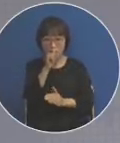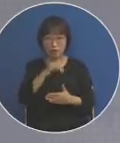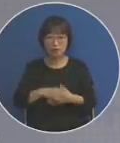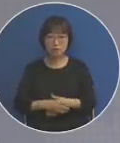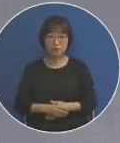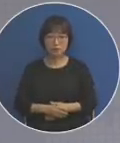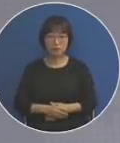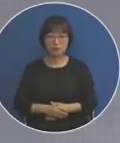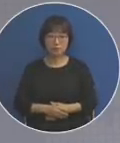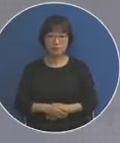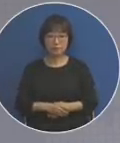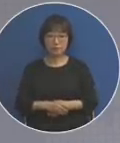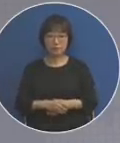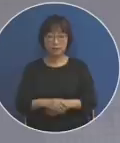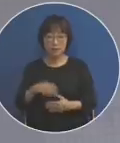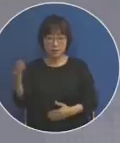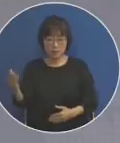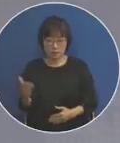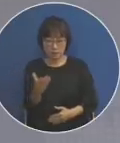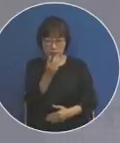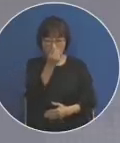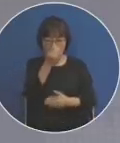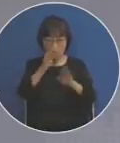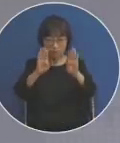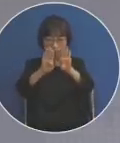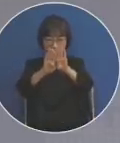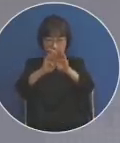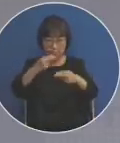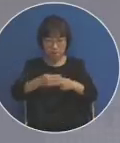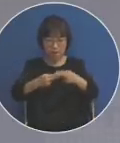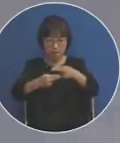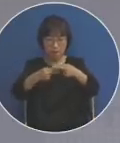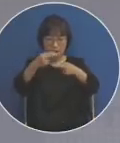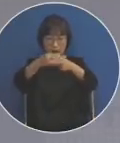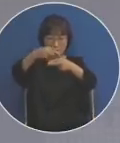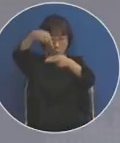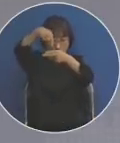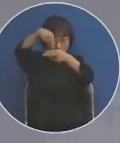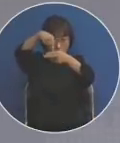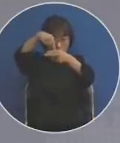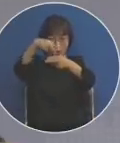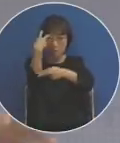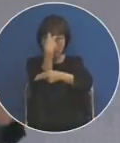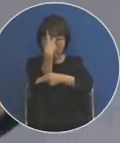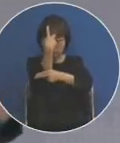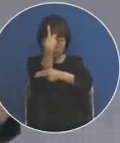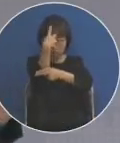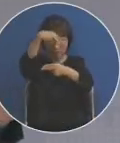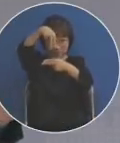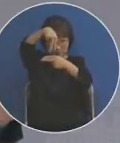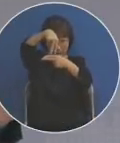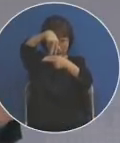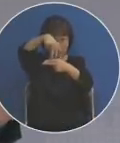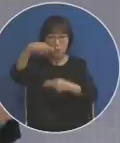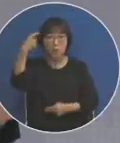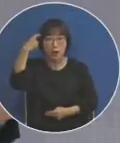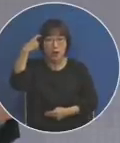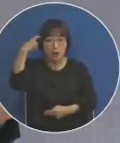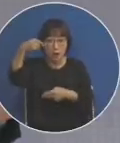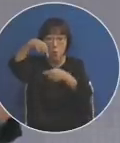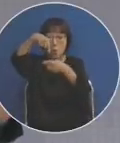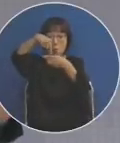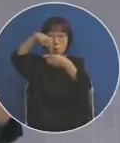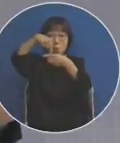자, 성벽 위에 파수꾼을 세웠다 6절에 되어 있어요. It says that the watchmen were set over the walls. 왜 성벽 위에 세웁니까? Why do they set them